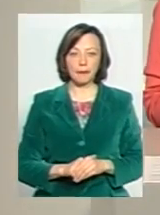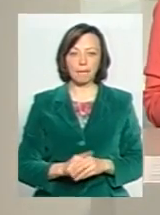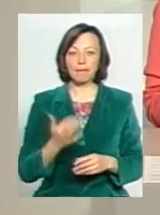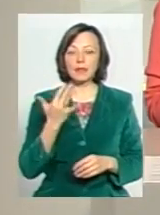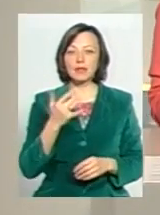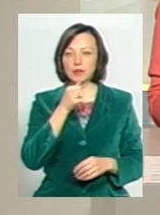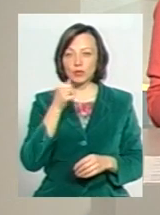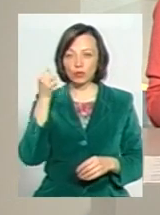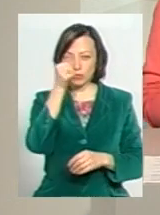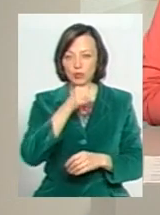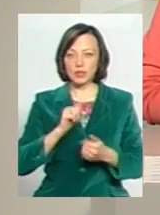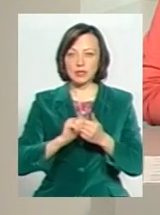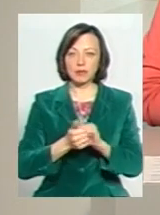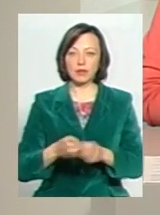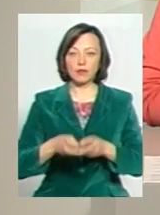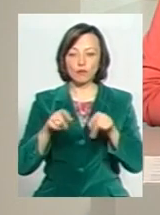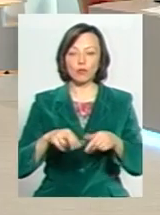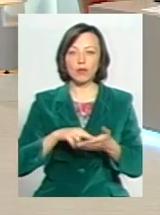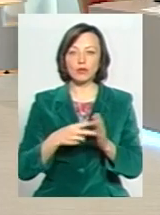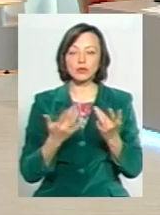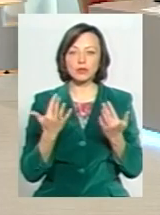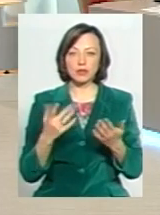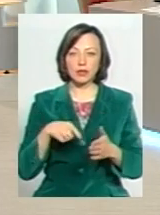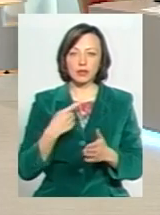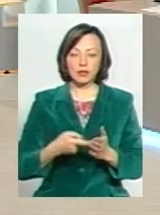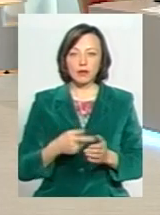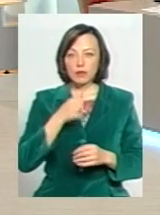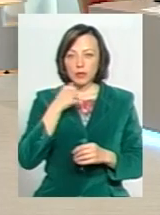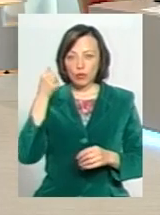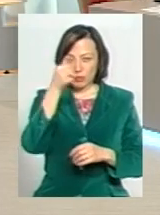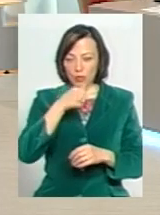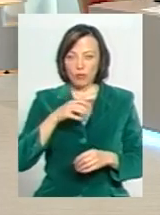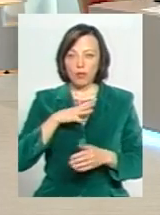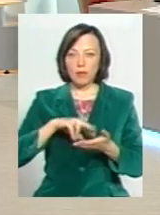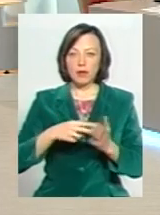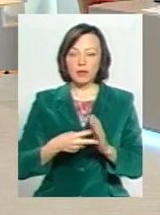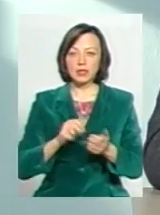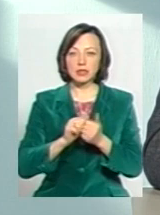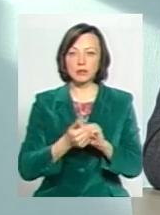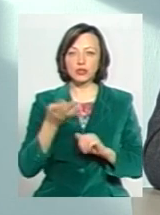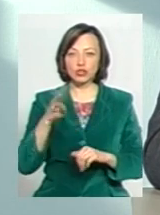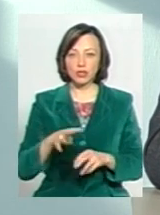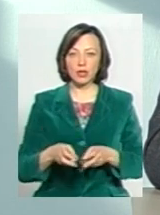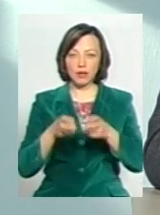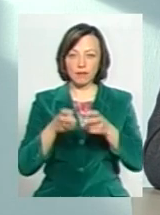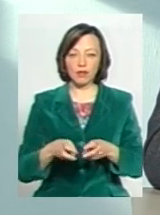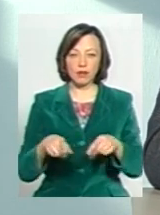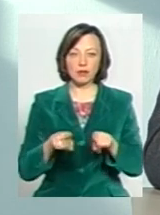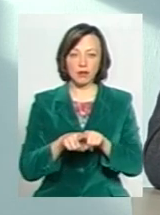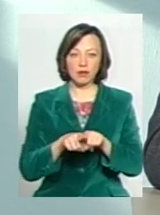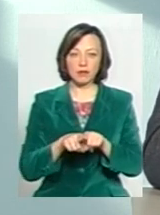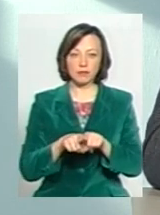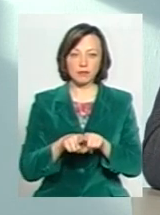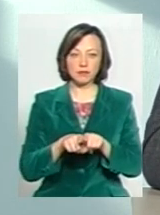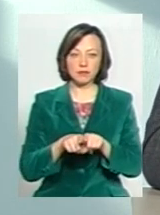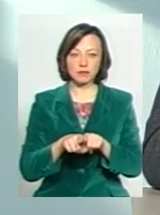було замінено ліфтів і скільки плануєте у цьому? Ну, в минулому році було передбачено заміни 4 ліфта, і так, в кінці кінців,